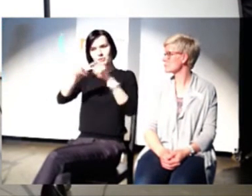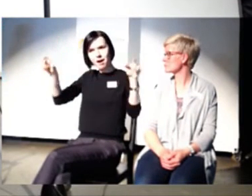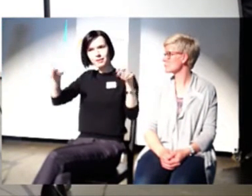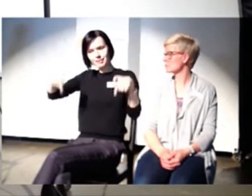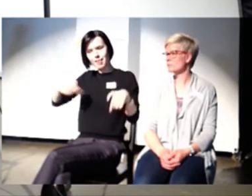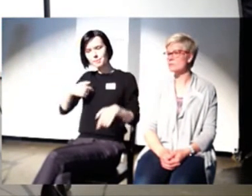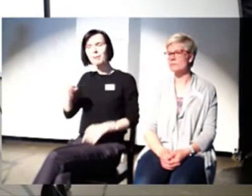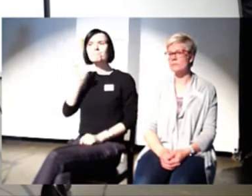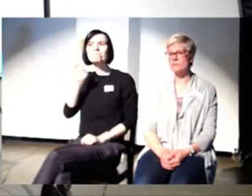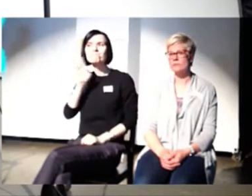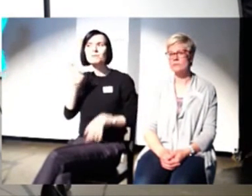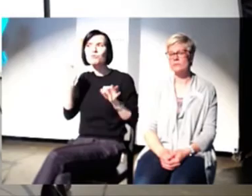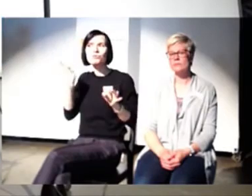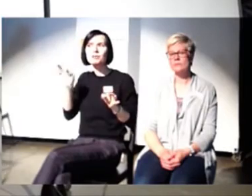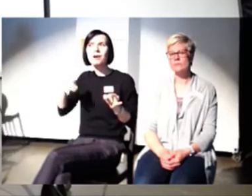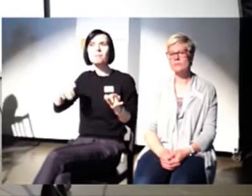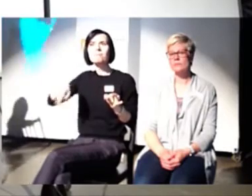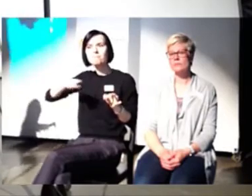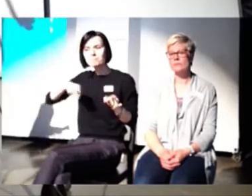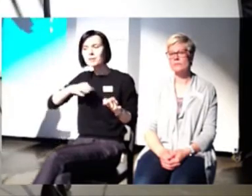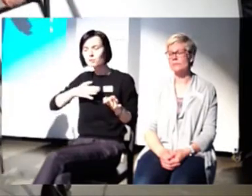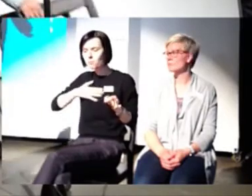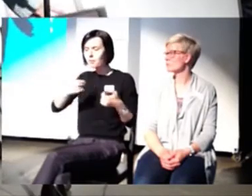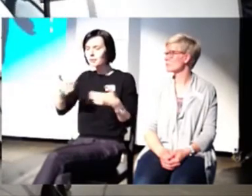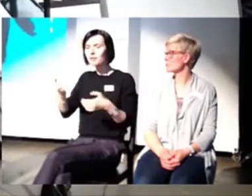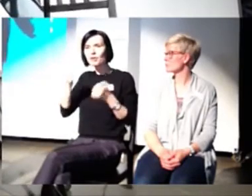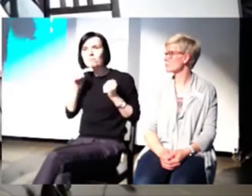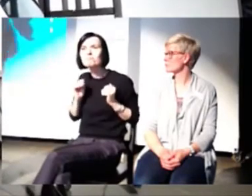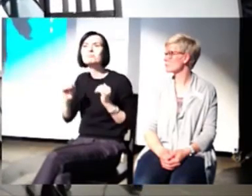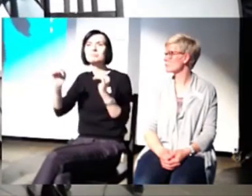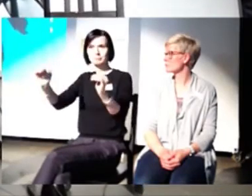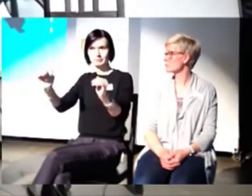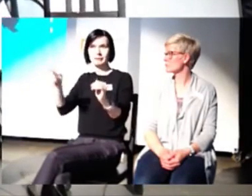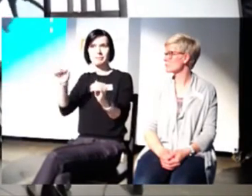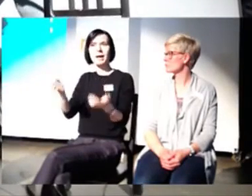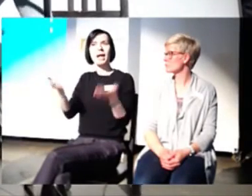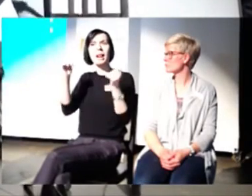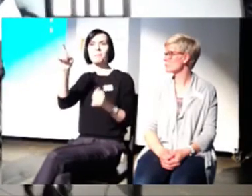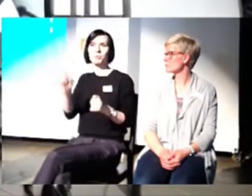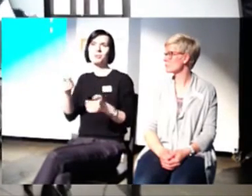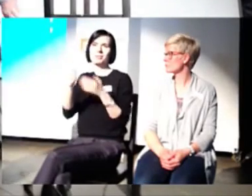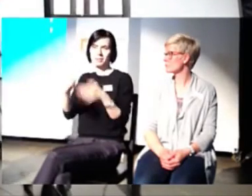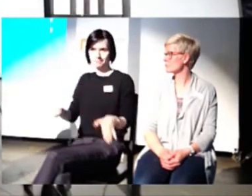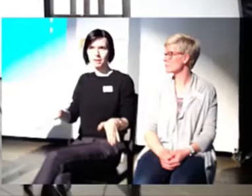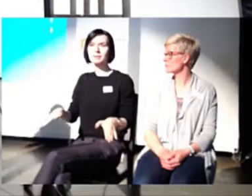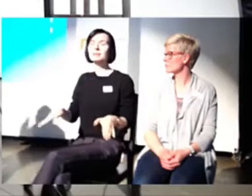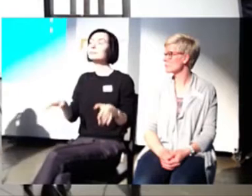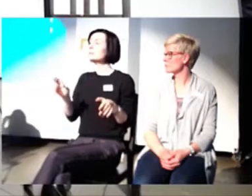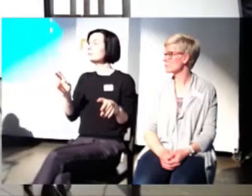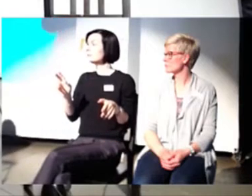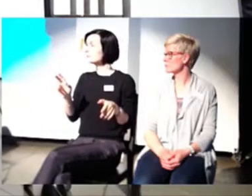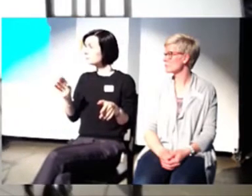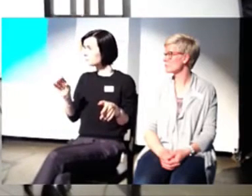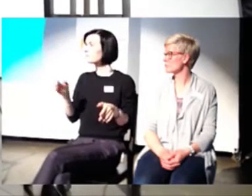miten nämä kaikki asiat helpoiten tapahtuvat, ja tietysti myös on hyvä kuulla se niiltä ihmisiltä, joilla